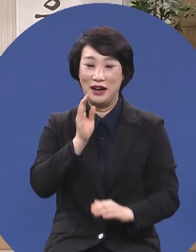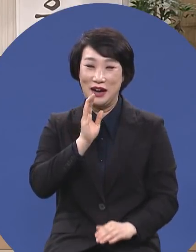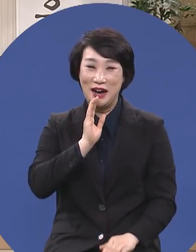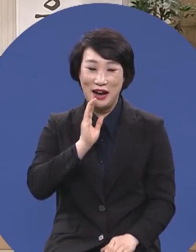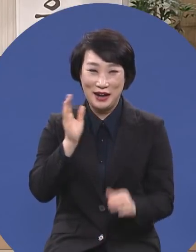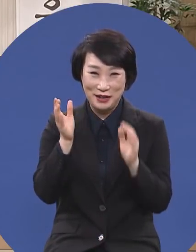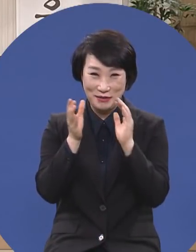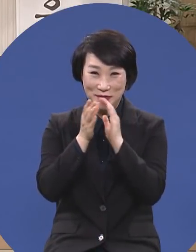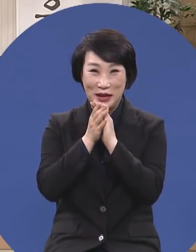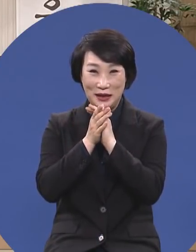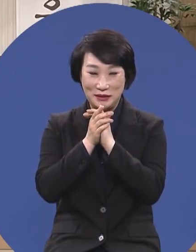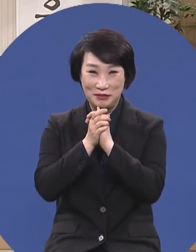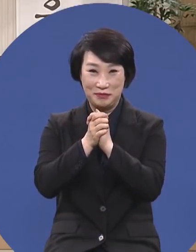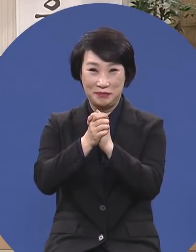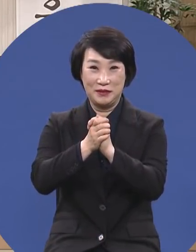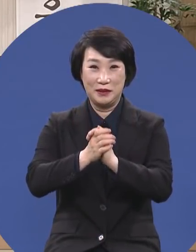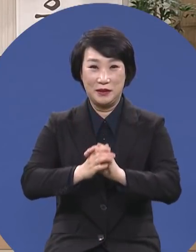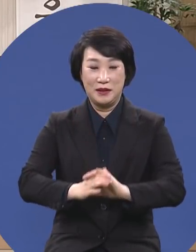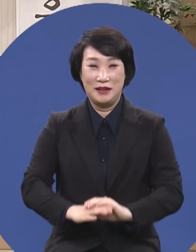만사형통하리라.